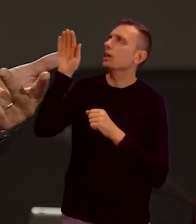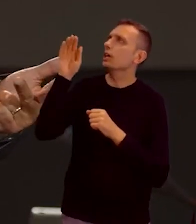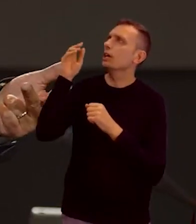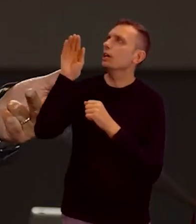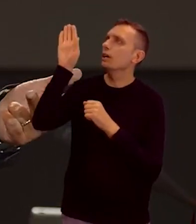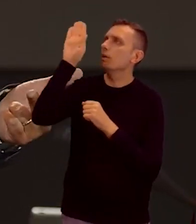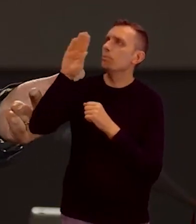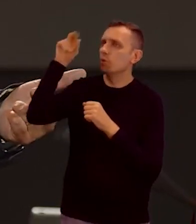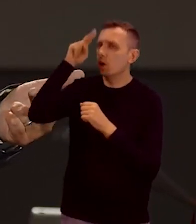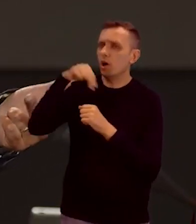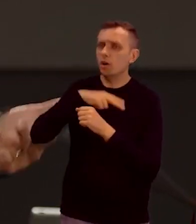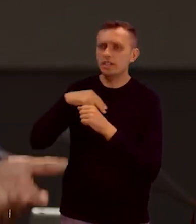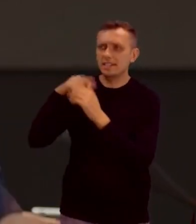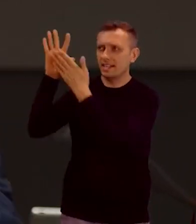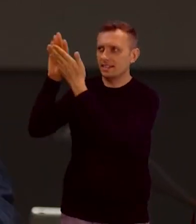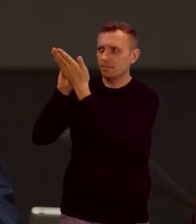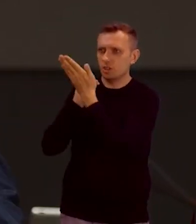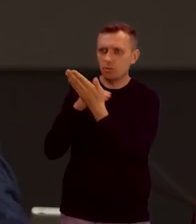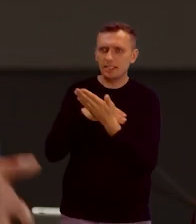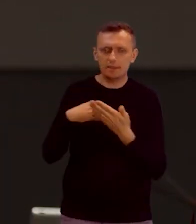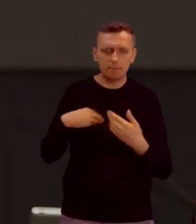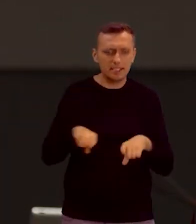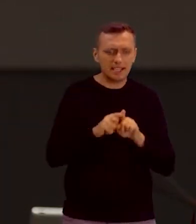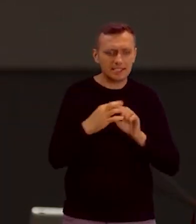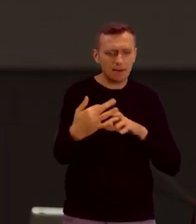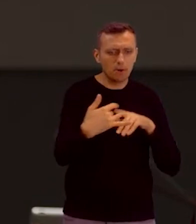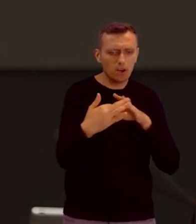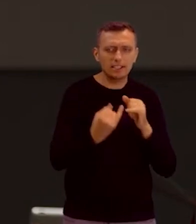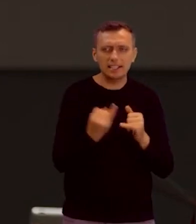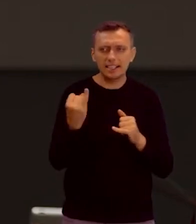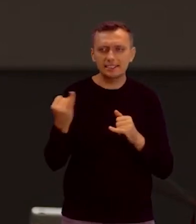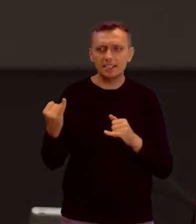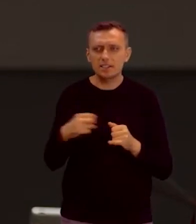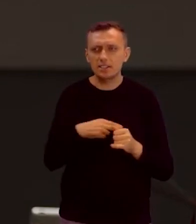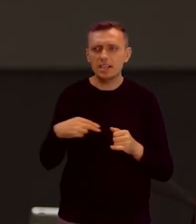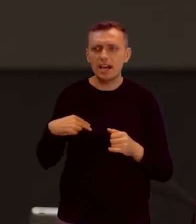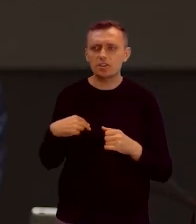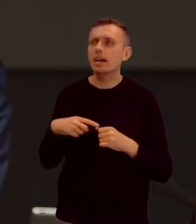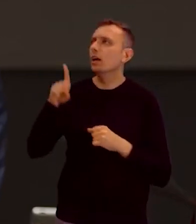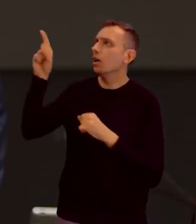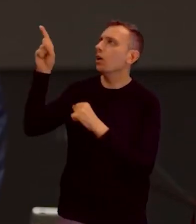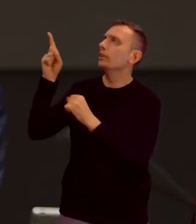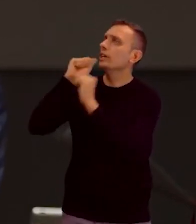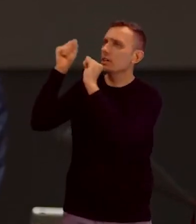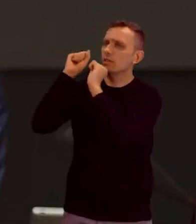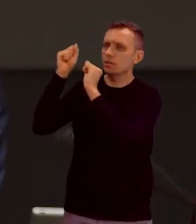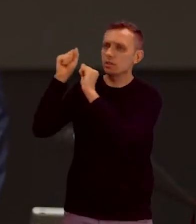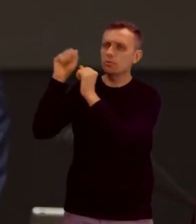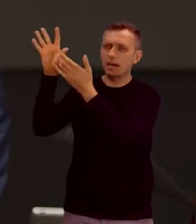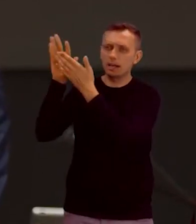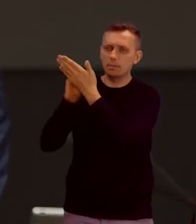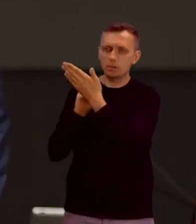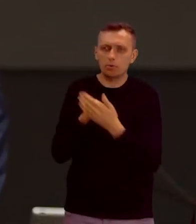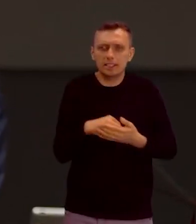odpowiedzialność, siłę, a potem przeogromny wpływ. A na finale Bóg będzie miał z